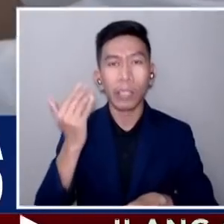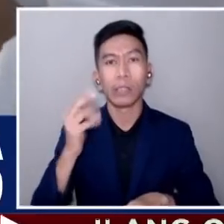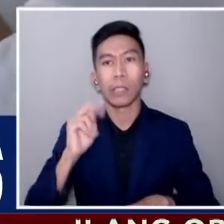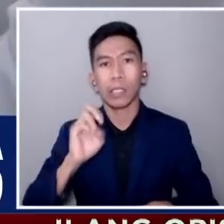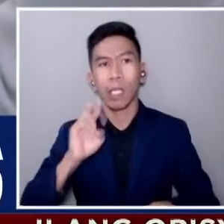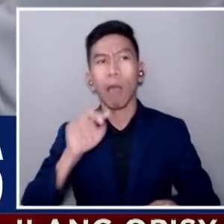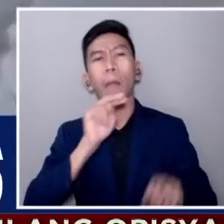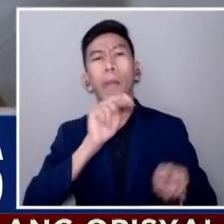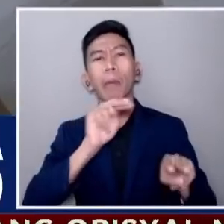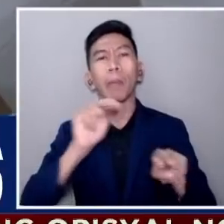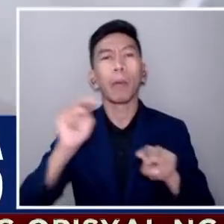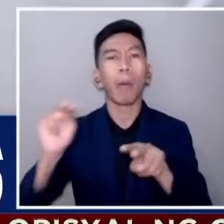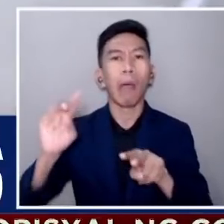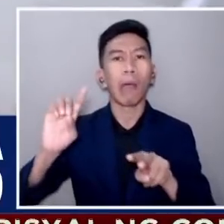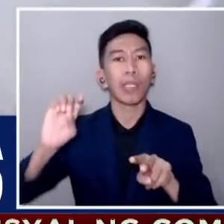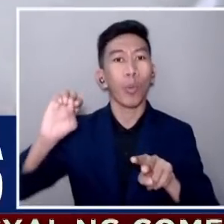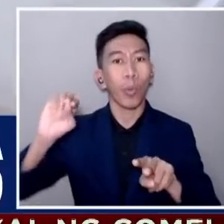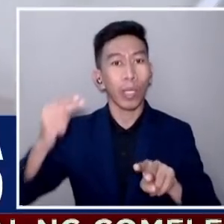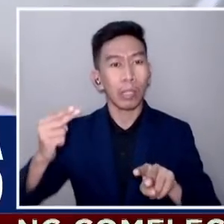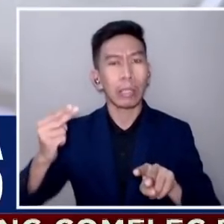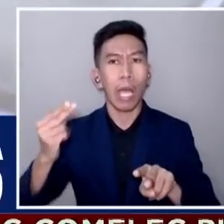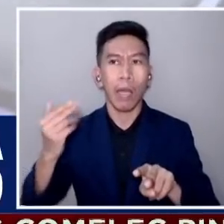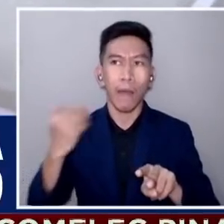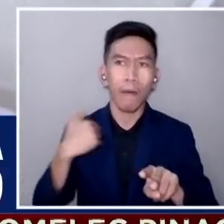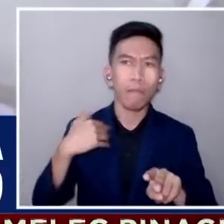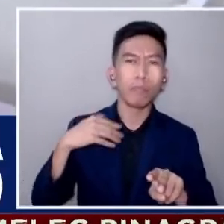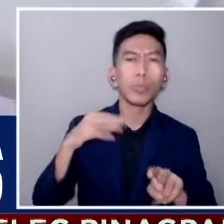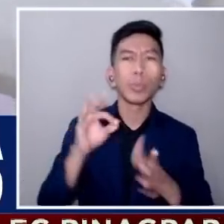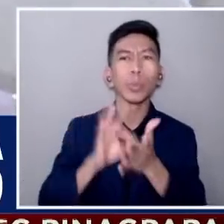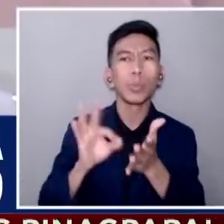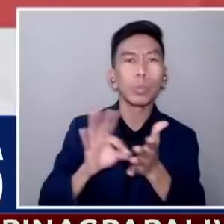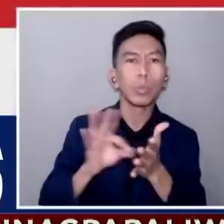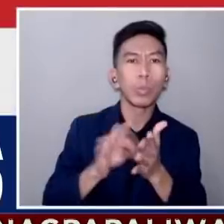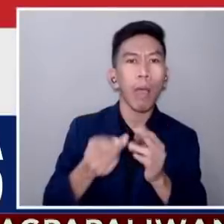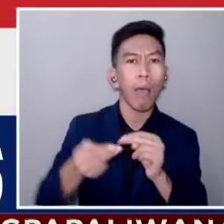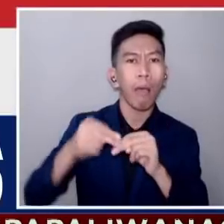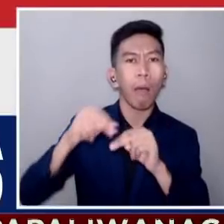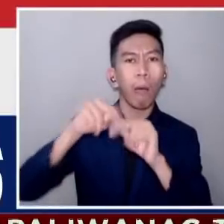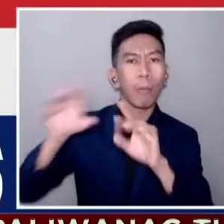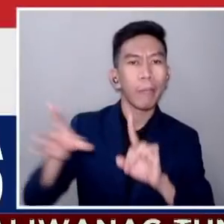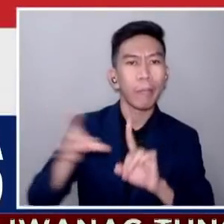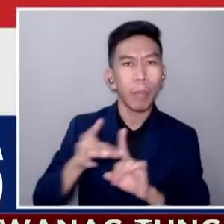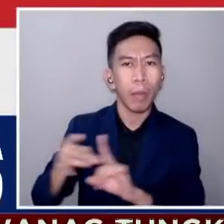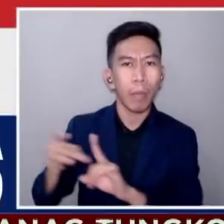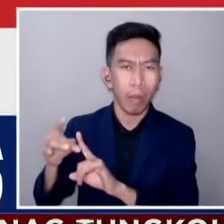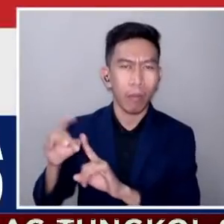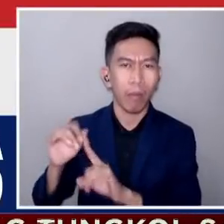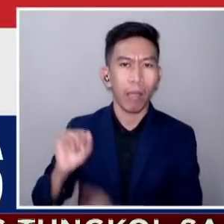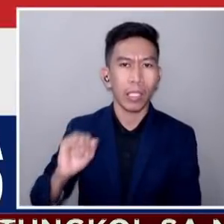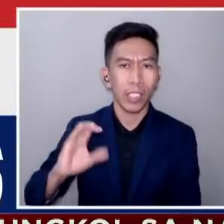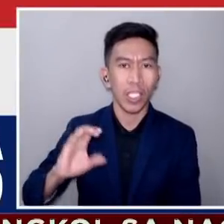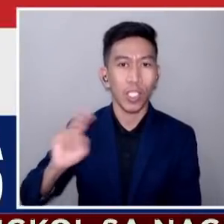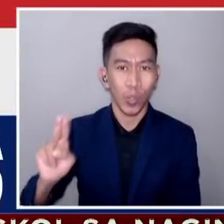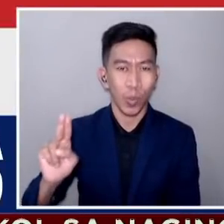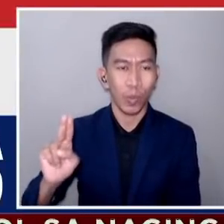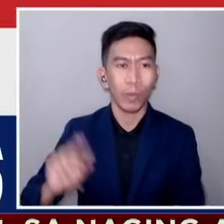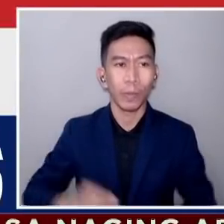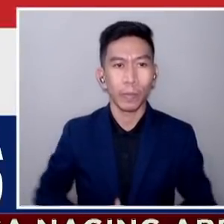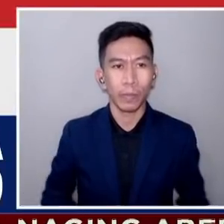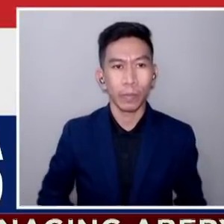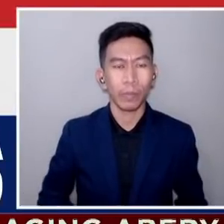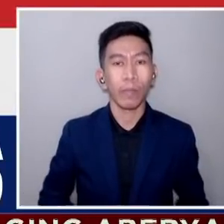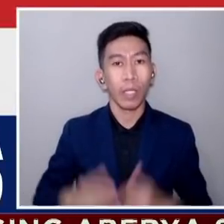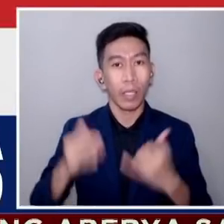ng pag-akyat sa bilang ng COVID patients na umuokupa sa ICU. Marami pong pwedeng dahilan ng pagtaas ng kaso.